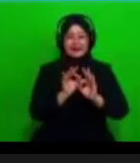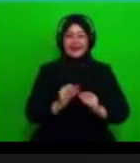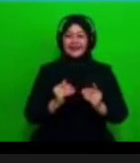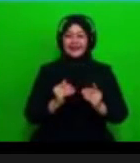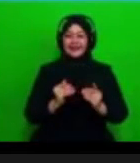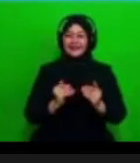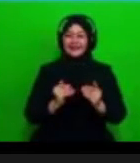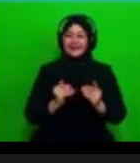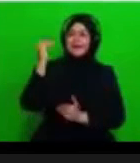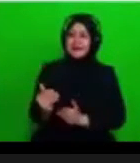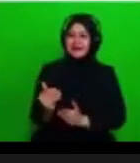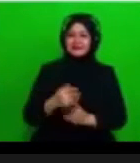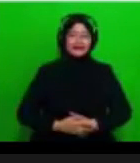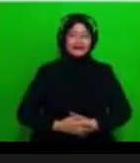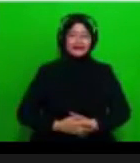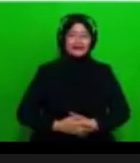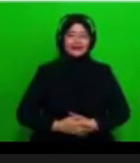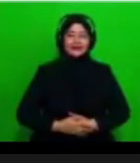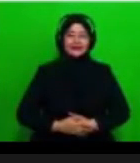masa depan,